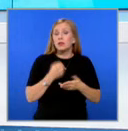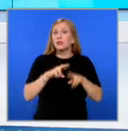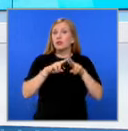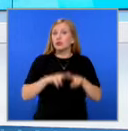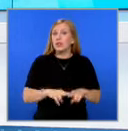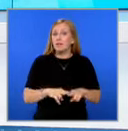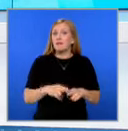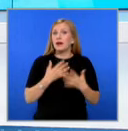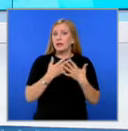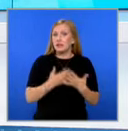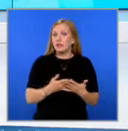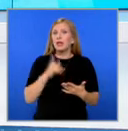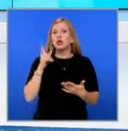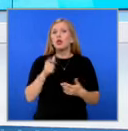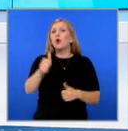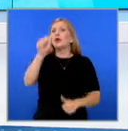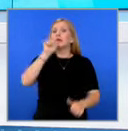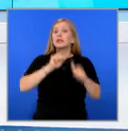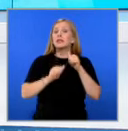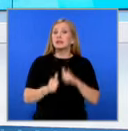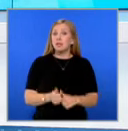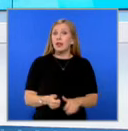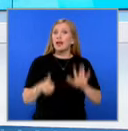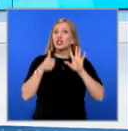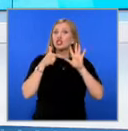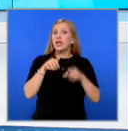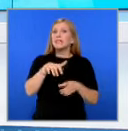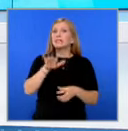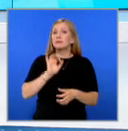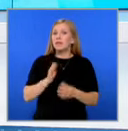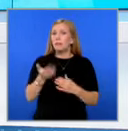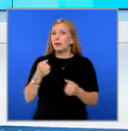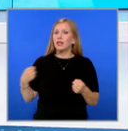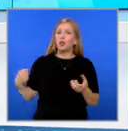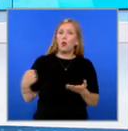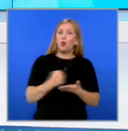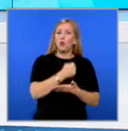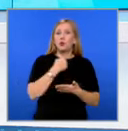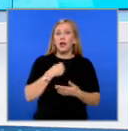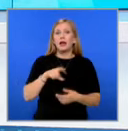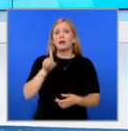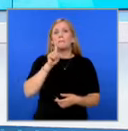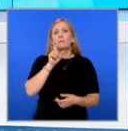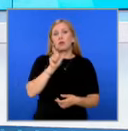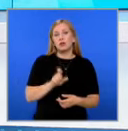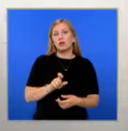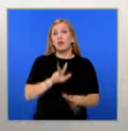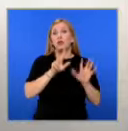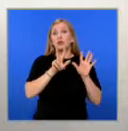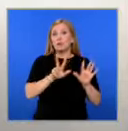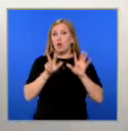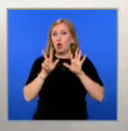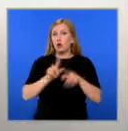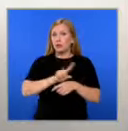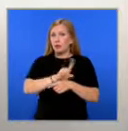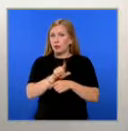ареста тодоров е изпил шест бири преди да удари момчето с 88 км вч иво никодим